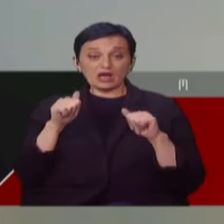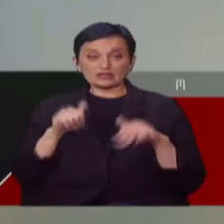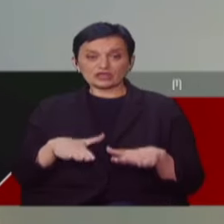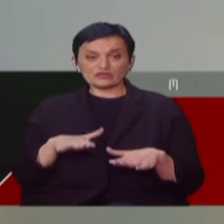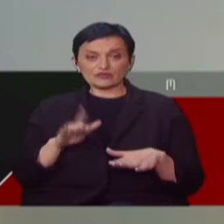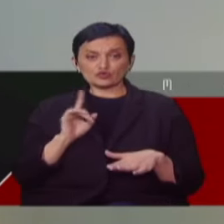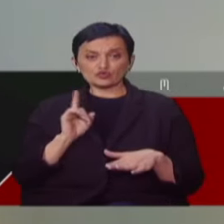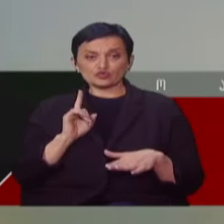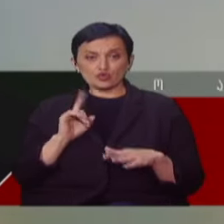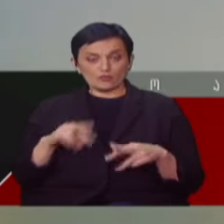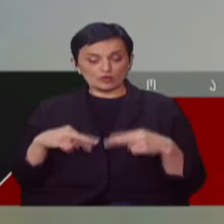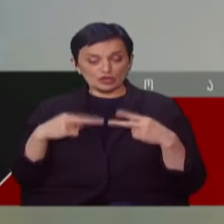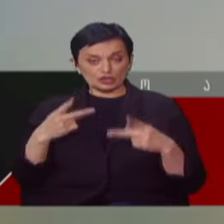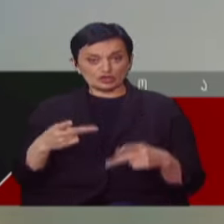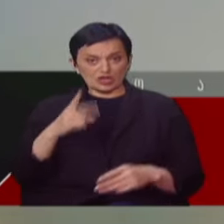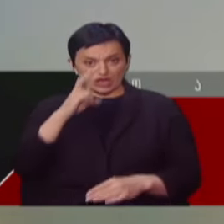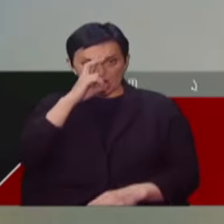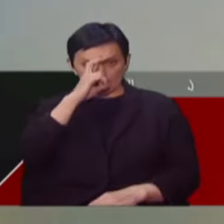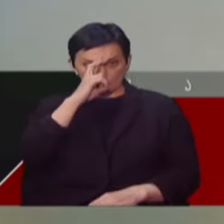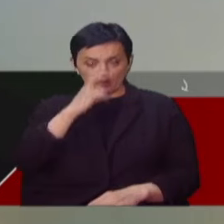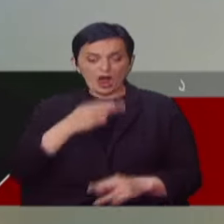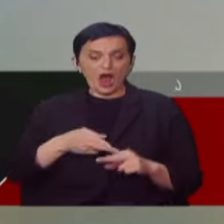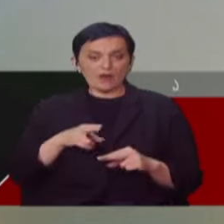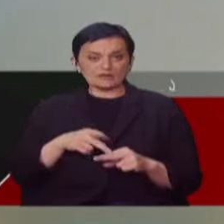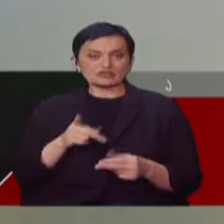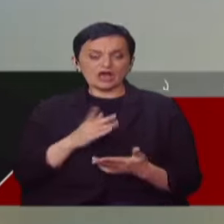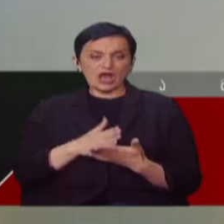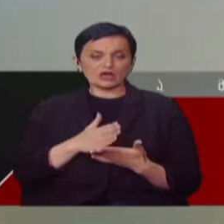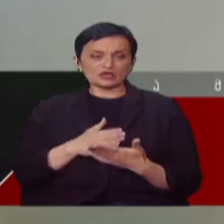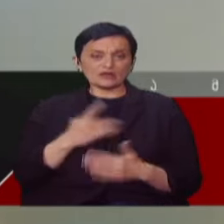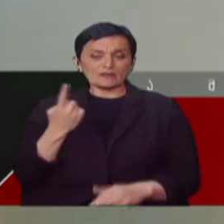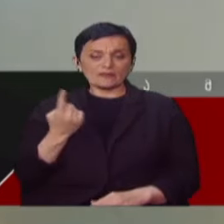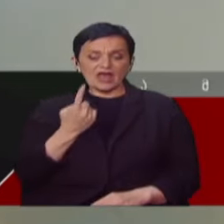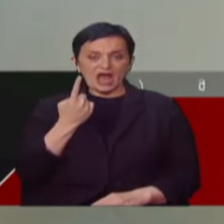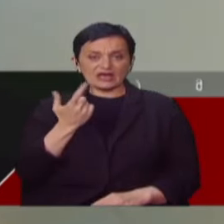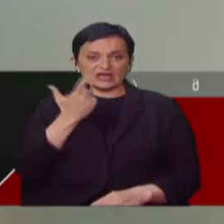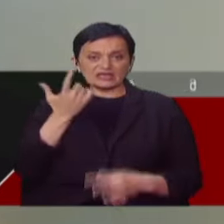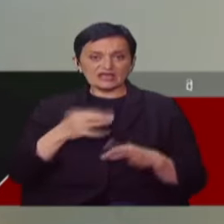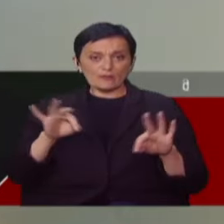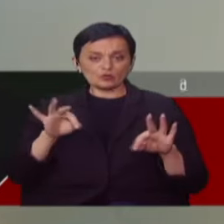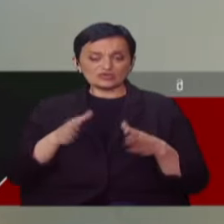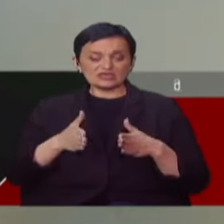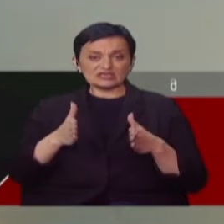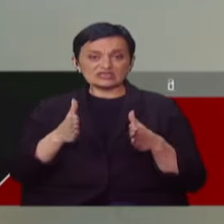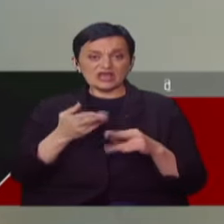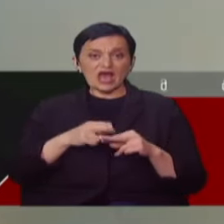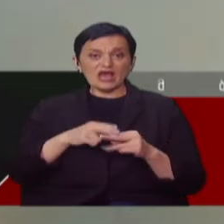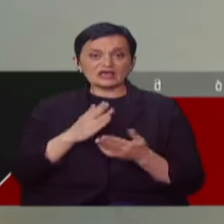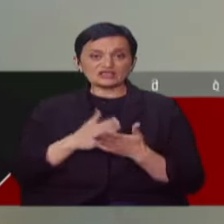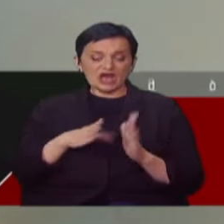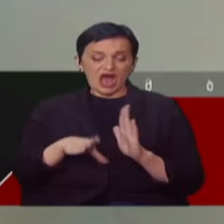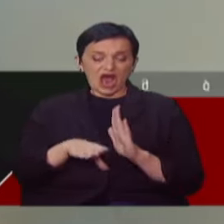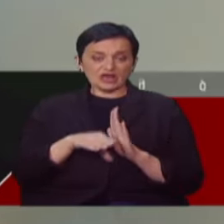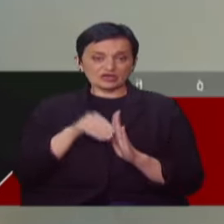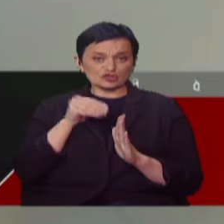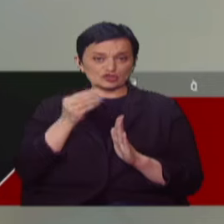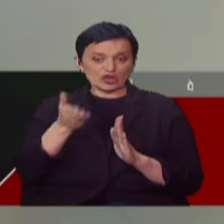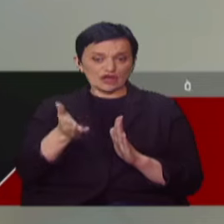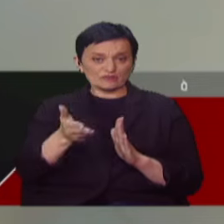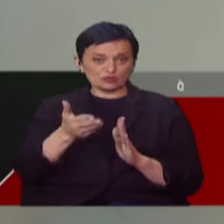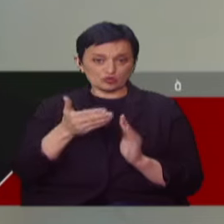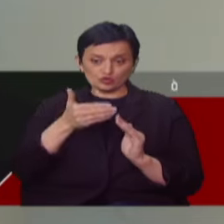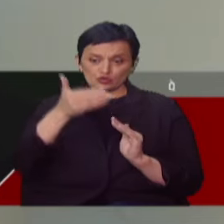რომ შეცვალოს ხელისუფლება, ამისთვის არსებობს ერთადერთი დემოკრატიული გზა. ეს არის არჩევნები. შორს